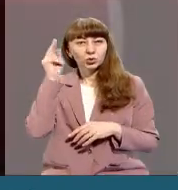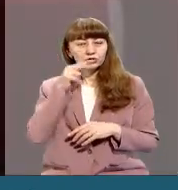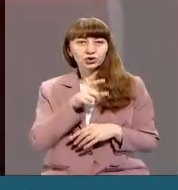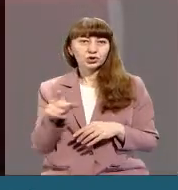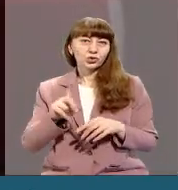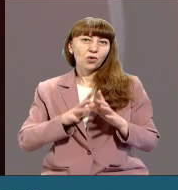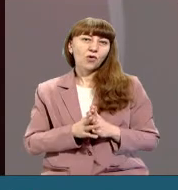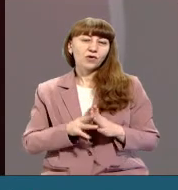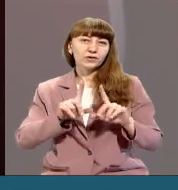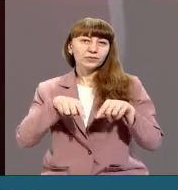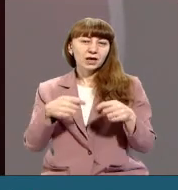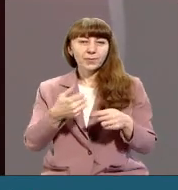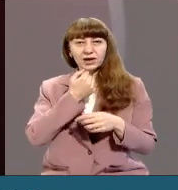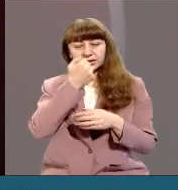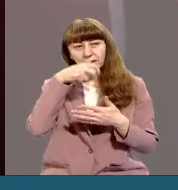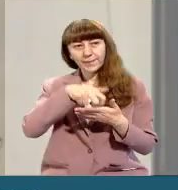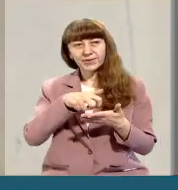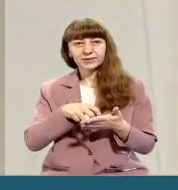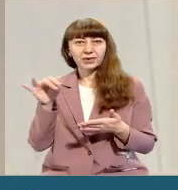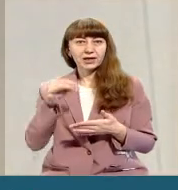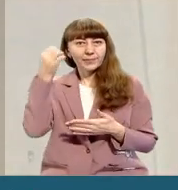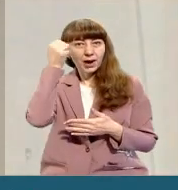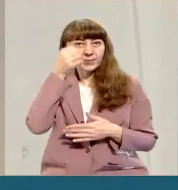благодарственные письма а также памятные